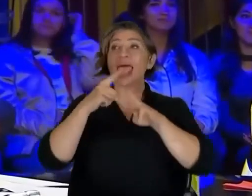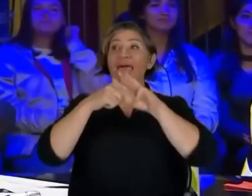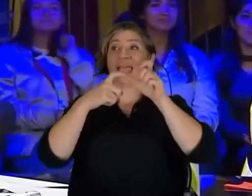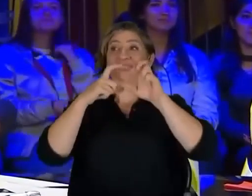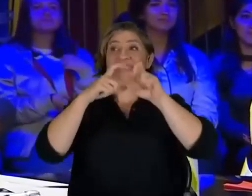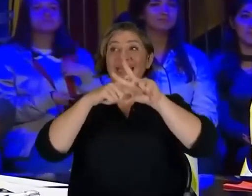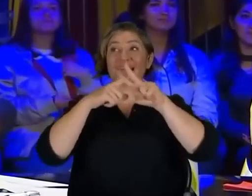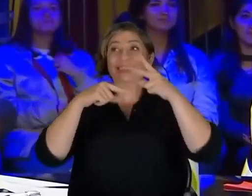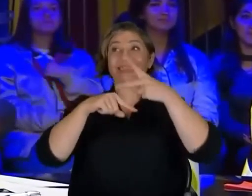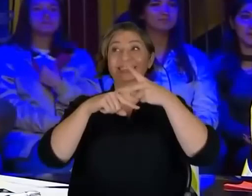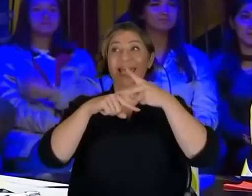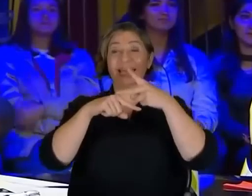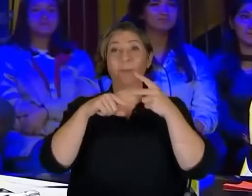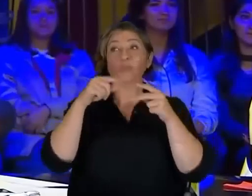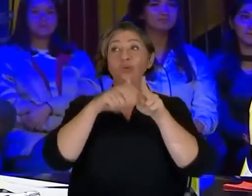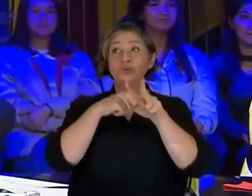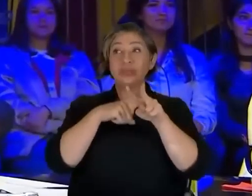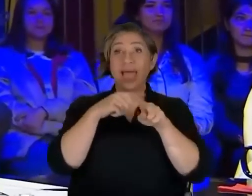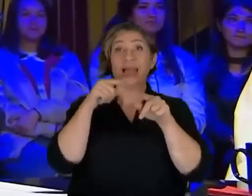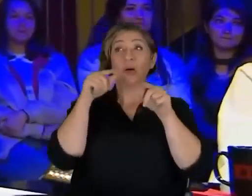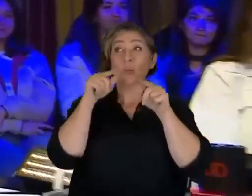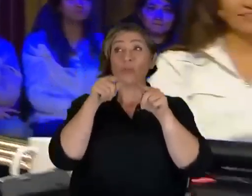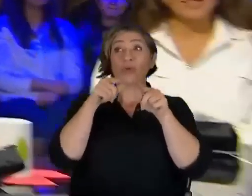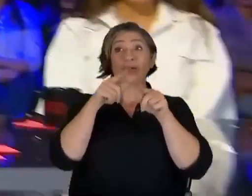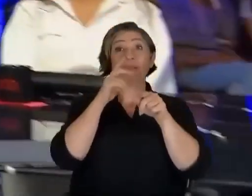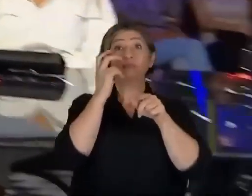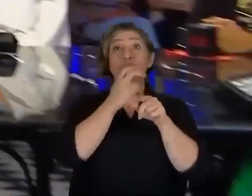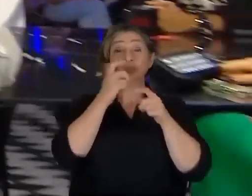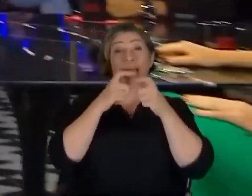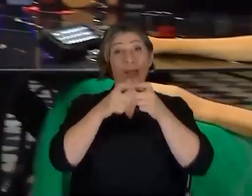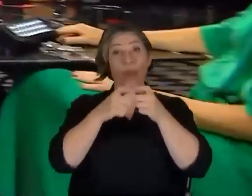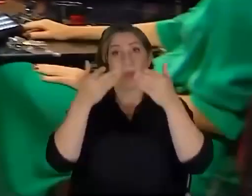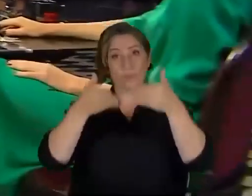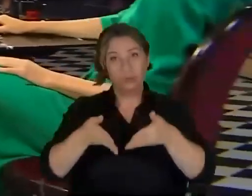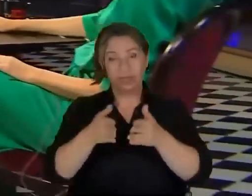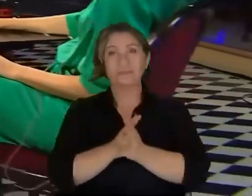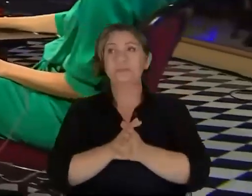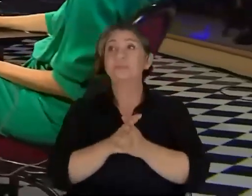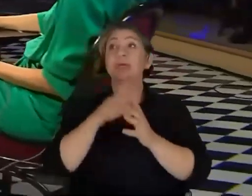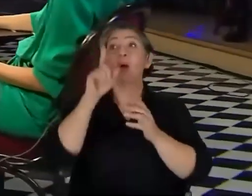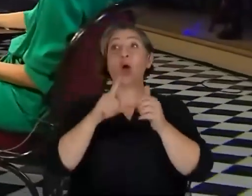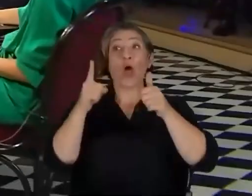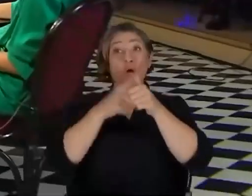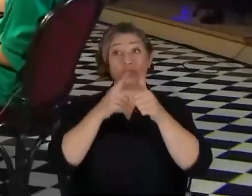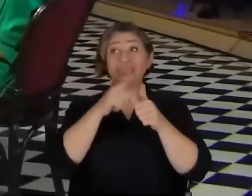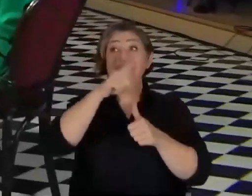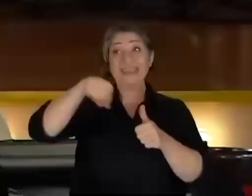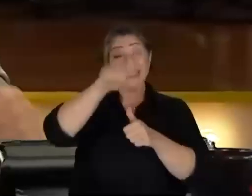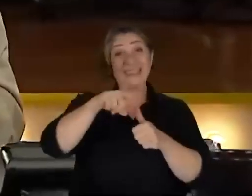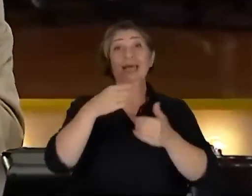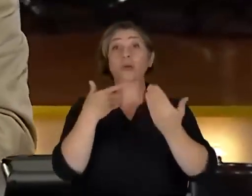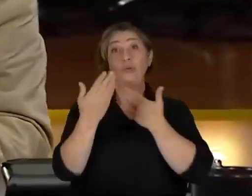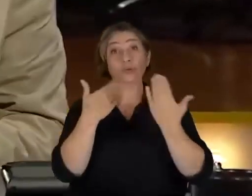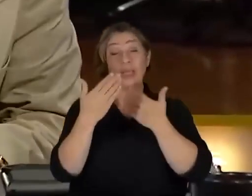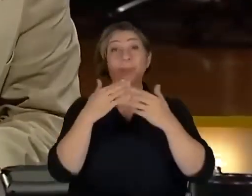Esra Zeynep Yücel Dear Frank albümüyle burada. Hoş geldiniz. Bir kere önce sizden söz